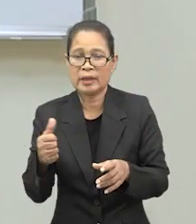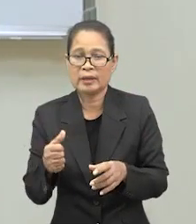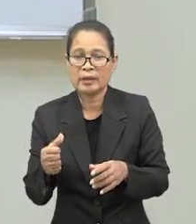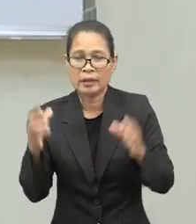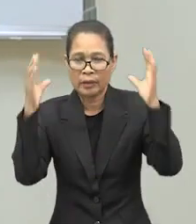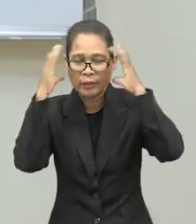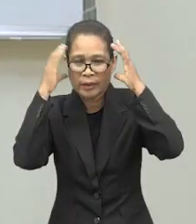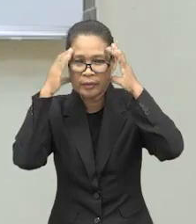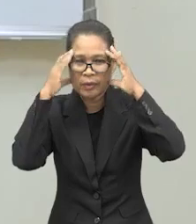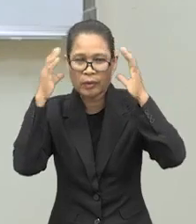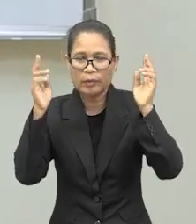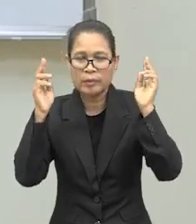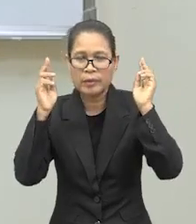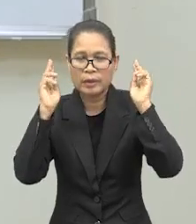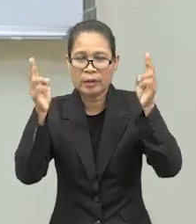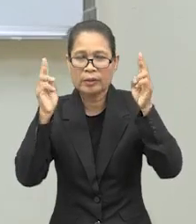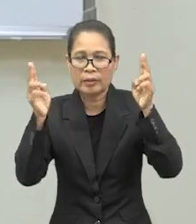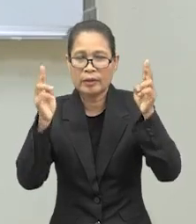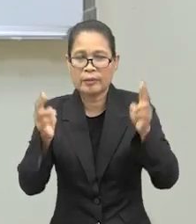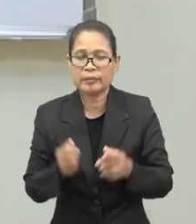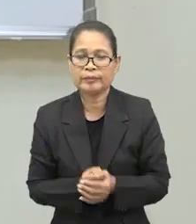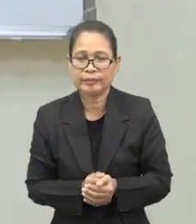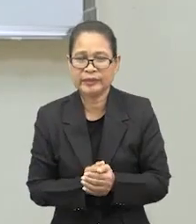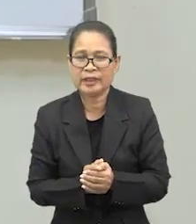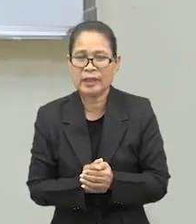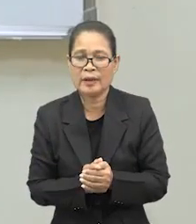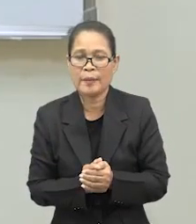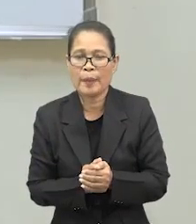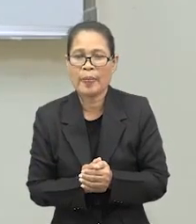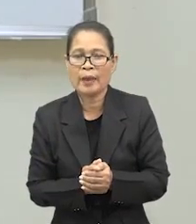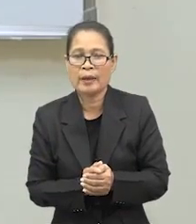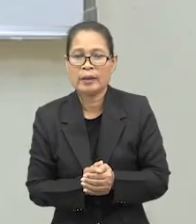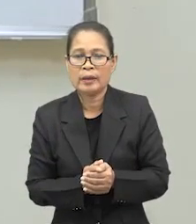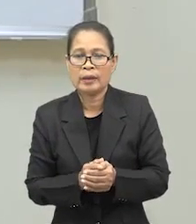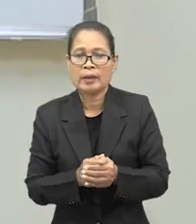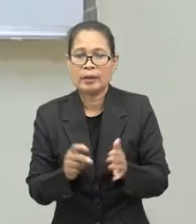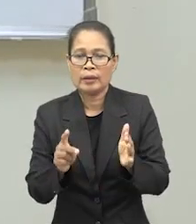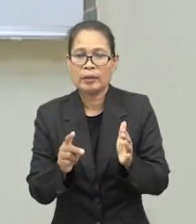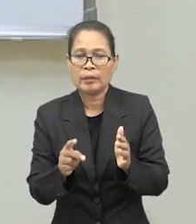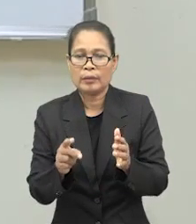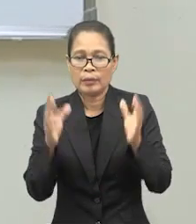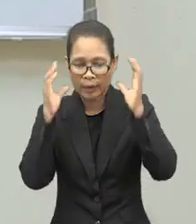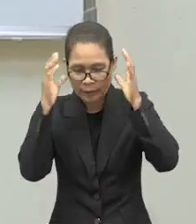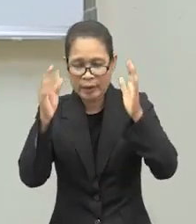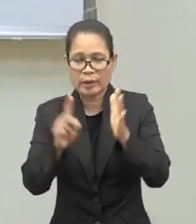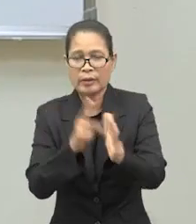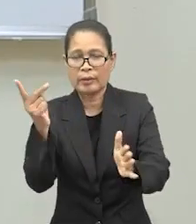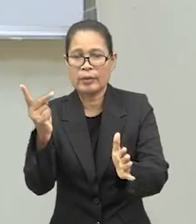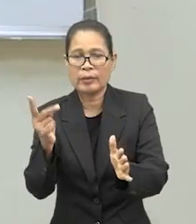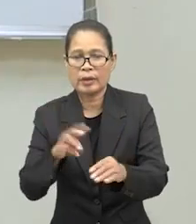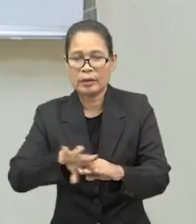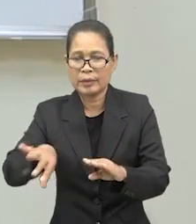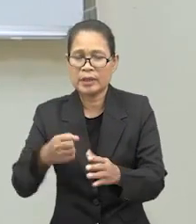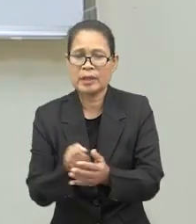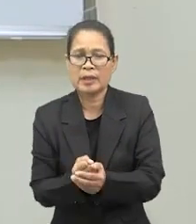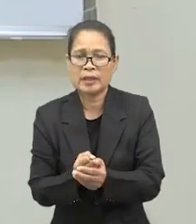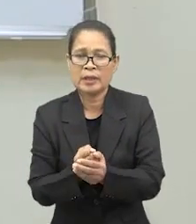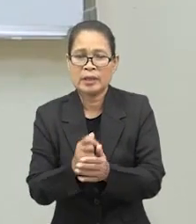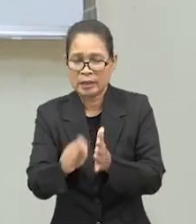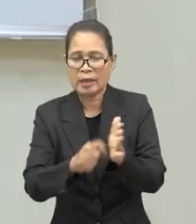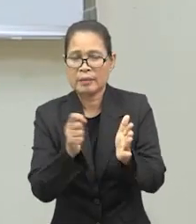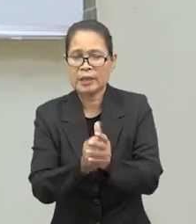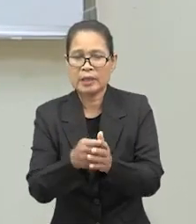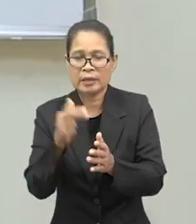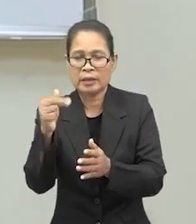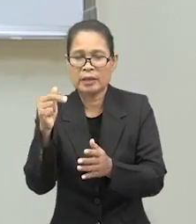bọc quan sập sai nền nia đôi chia facebook chụp lời ca rồi bọc xuông ập rôm dụ chôn nâng gầy la facebook kêu khèm